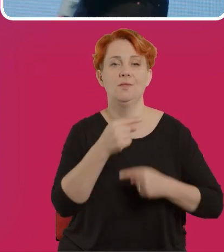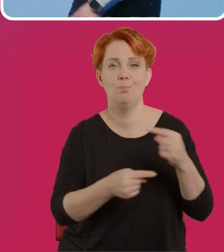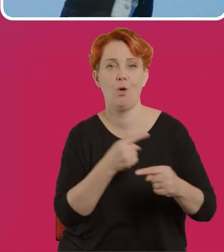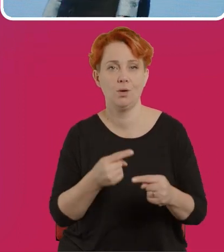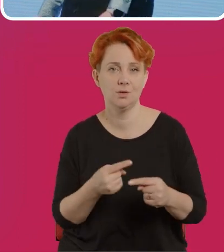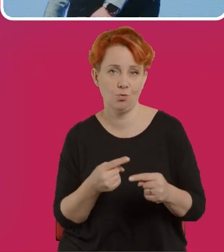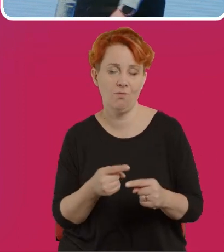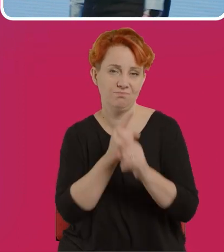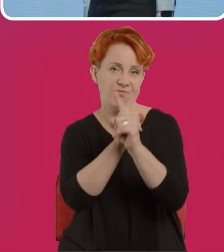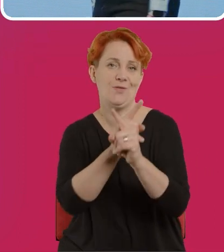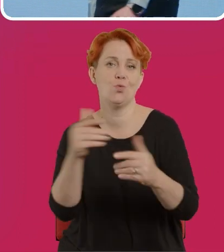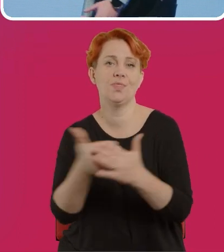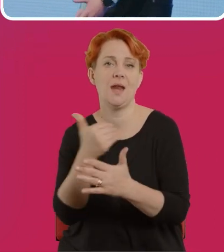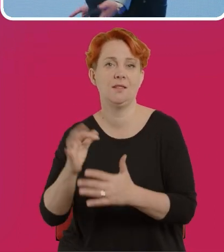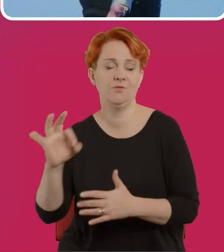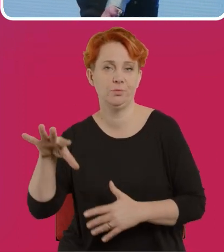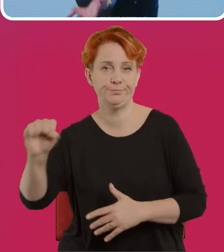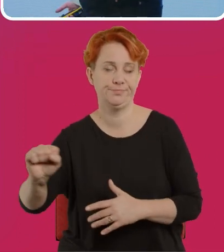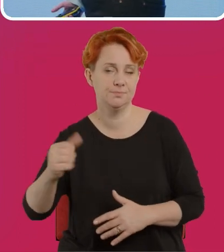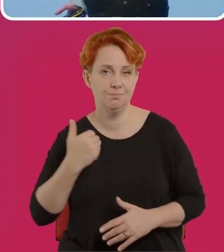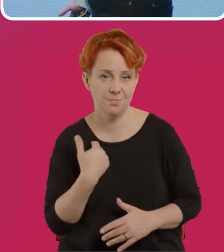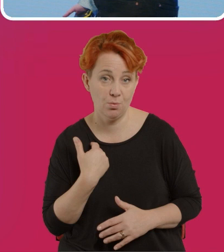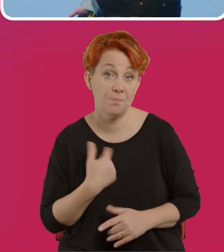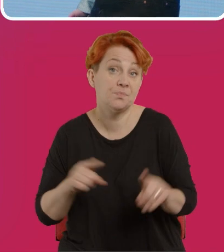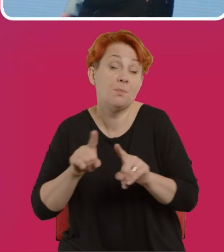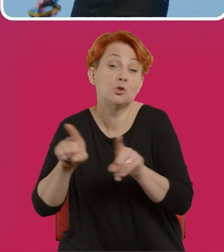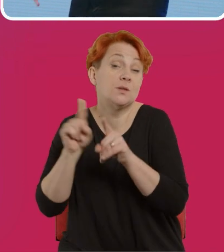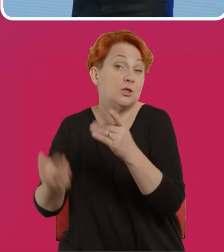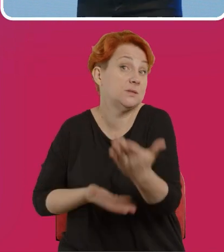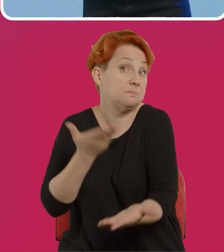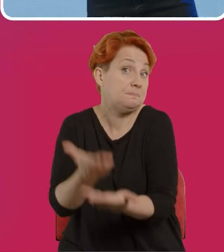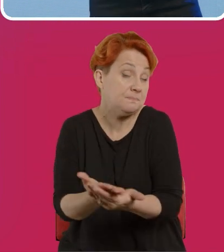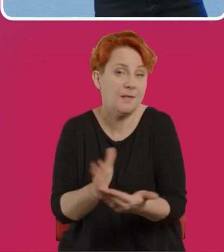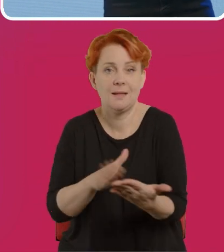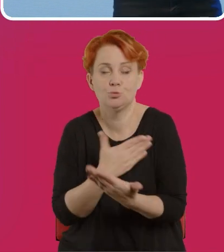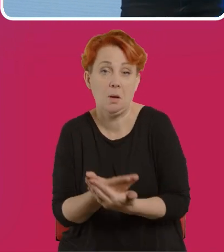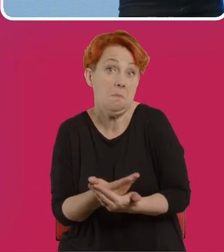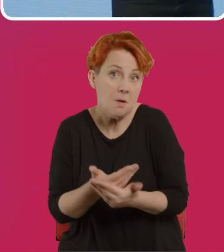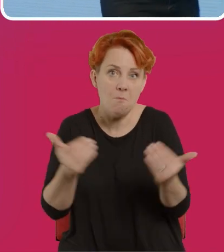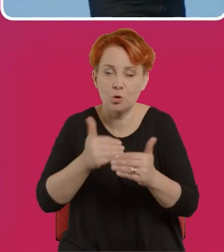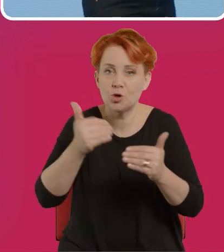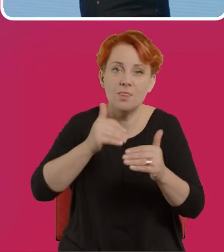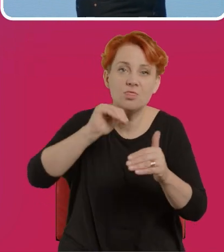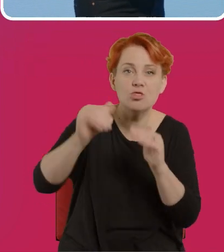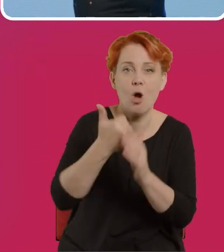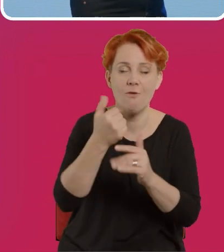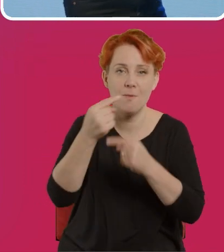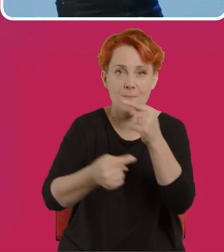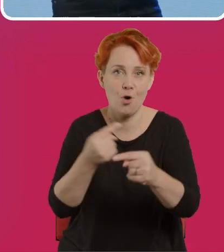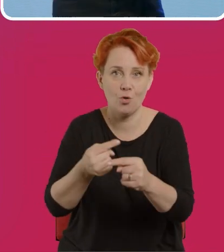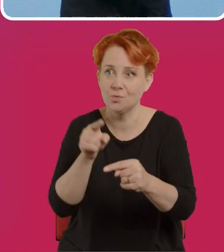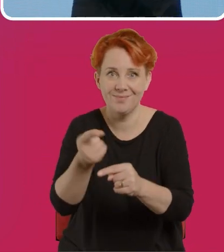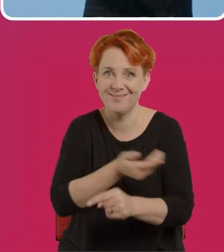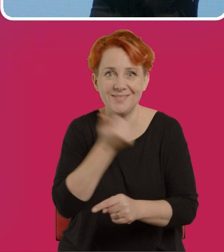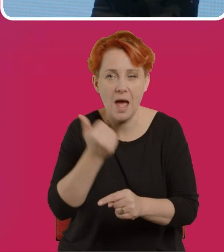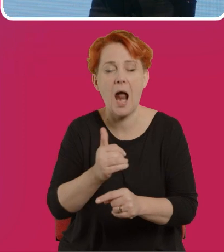tych trendów, które zauważył. Może też ci zasugerować, hej, a może jakiś nowy produkt, nowa usługa, której ty nie masz, ale tu